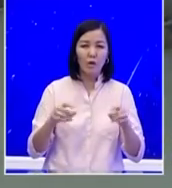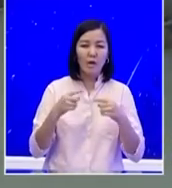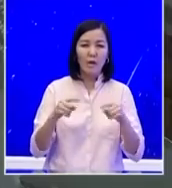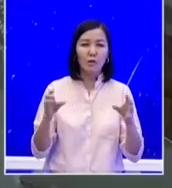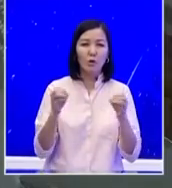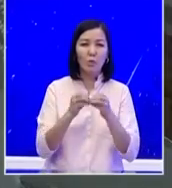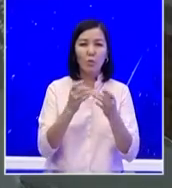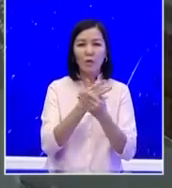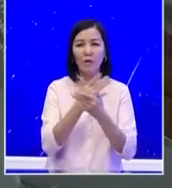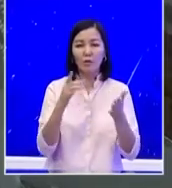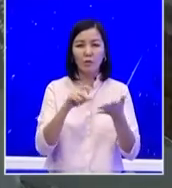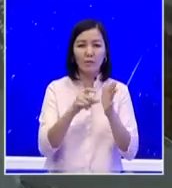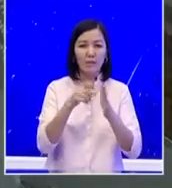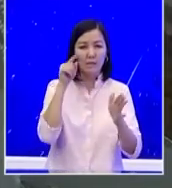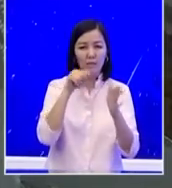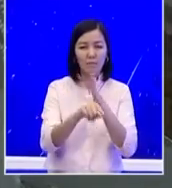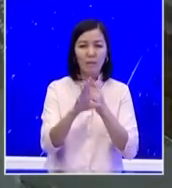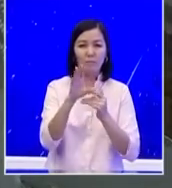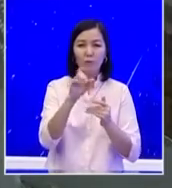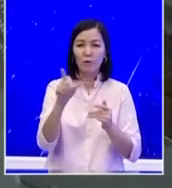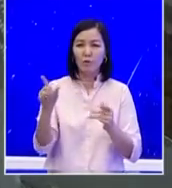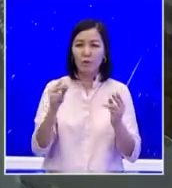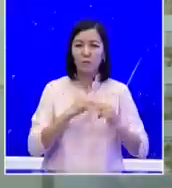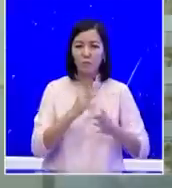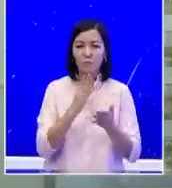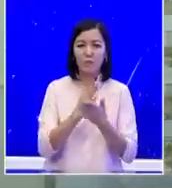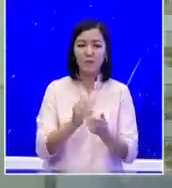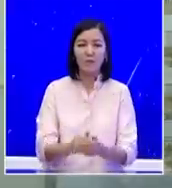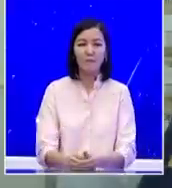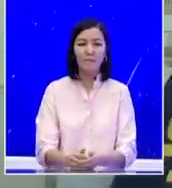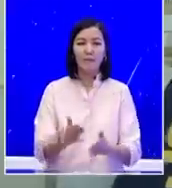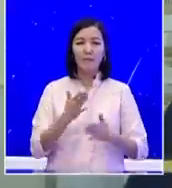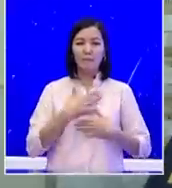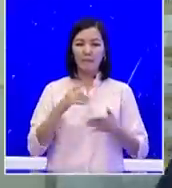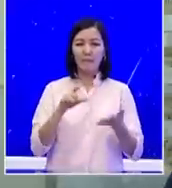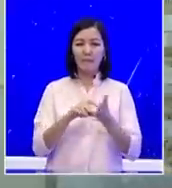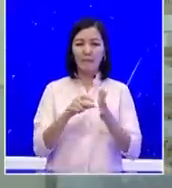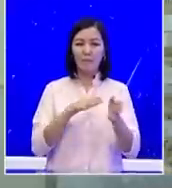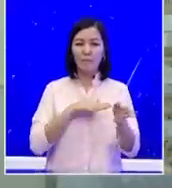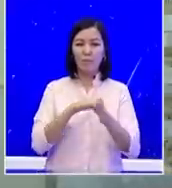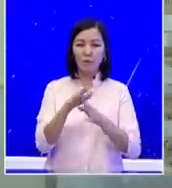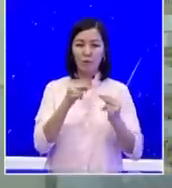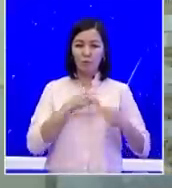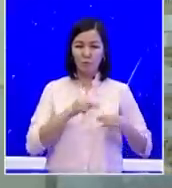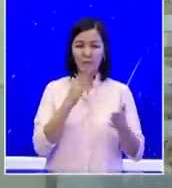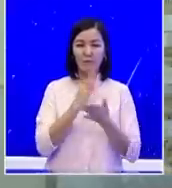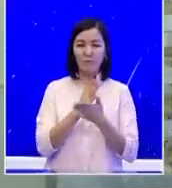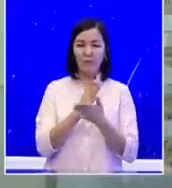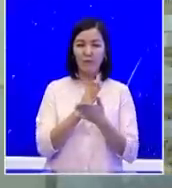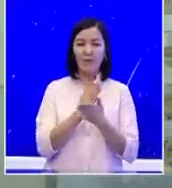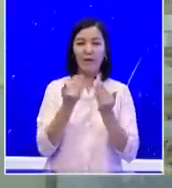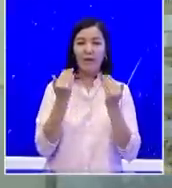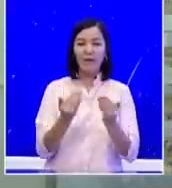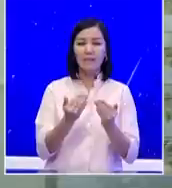10-нан астам өндіріс цехы кіреді. 500-ден астам адам жұмыс істейді. У нас цех работает в полном объеме. Біздің шеберхана толық жұмыс істеп